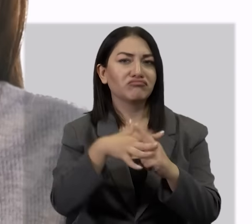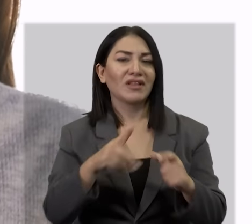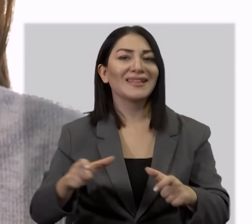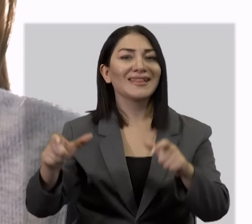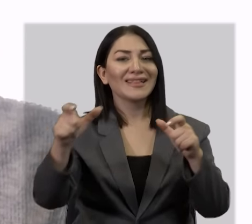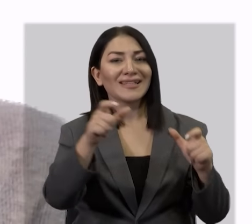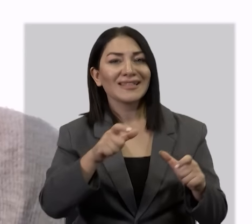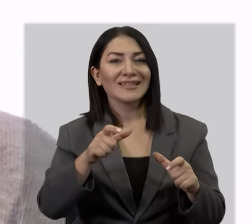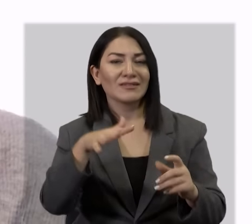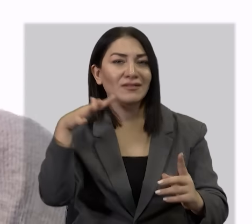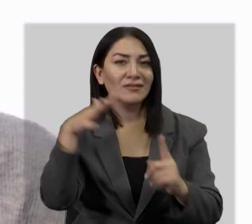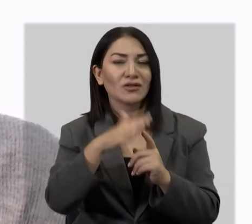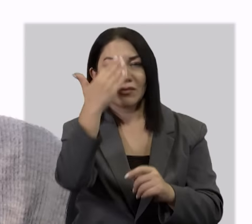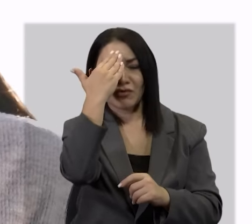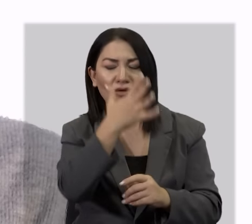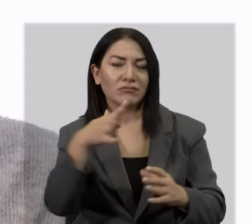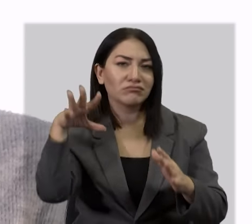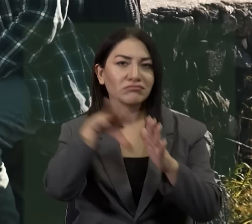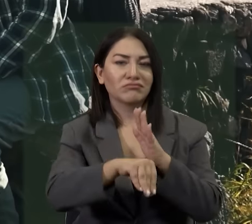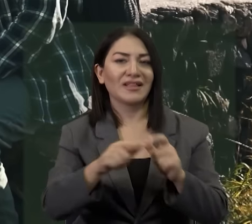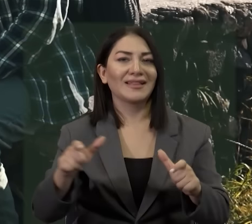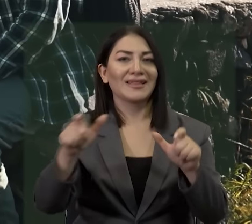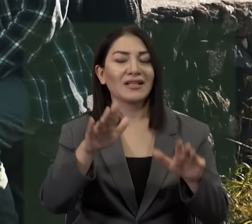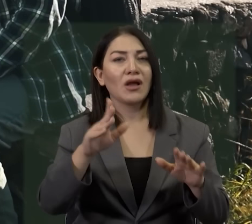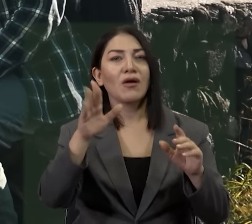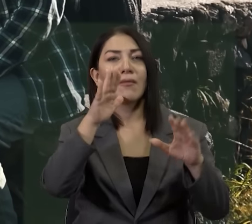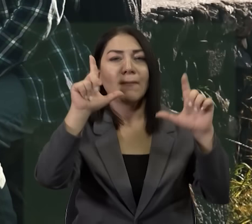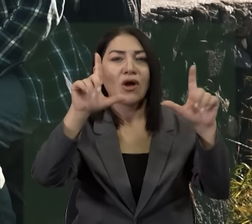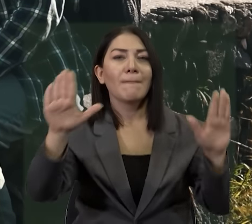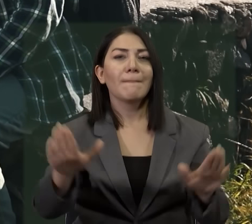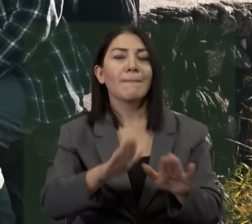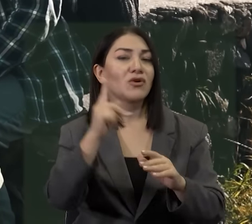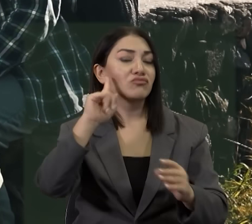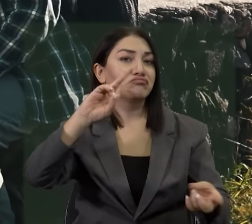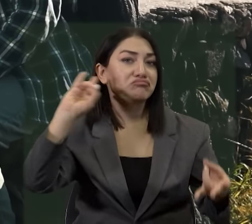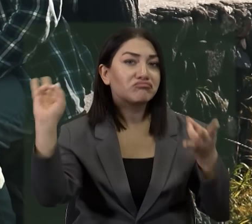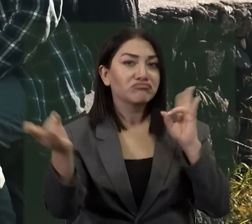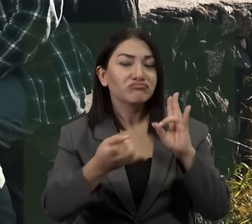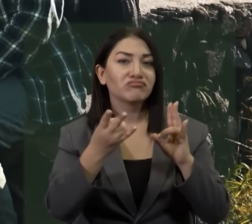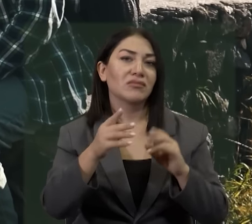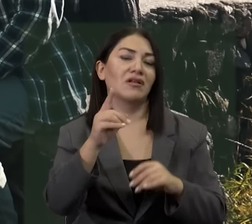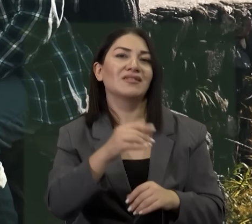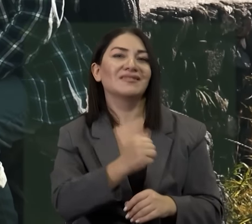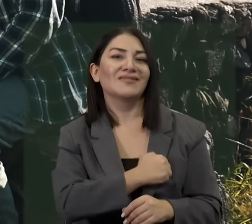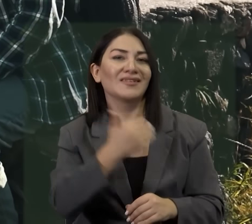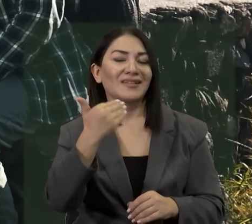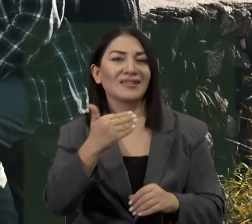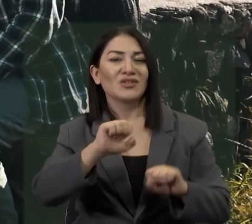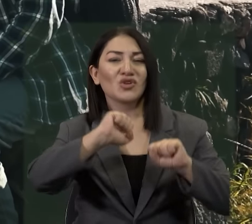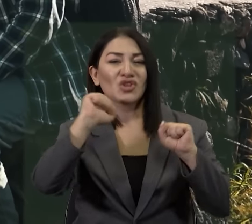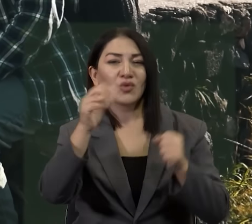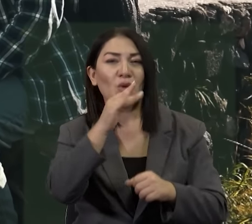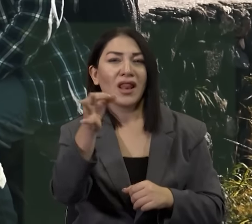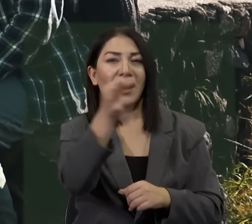ու ամբողջ բնակչությունը ապաստանել էր կղզում։ Իսկ հետո պատարակի ժամանակ լուր է գալիս, որ խանական զորքը սառած լճի վրա